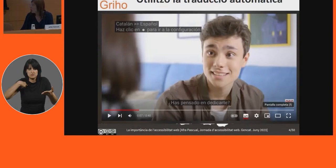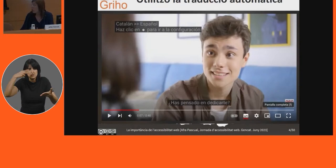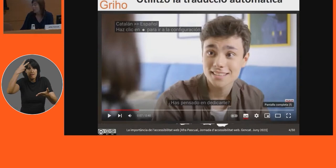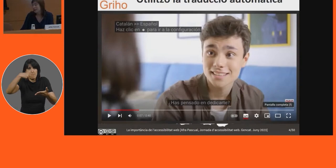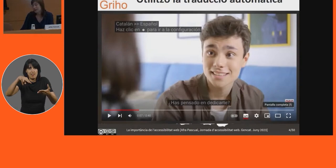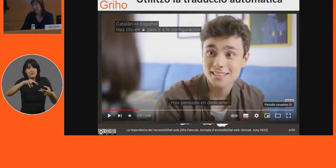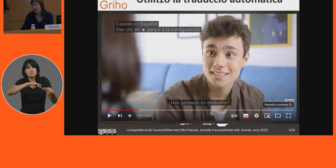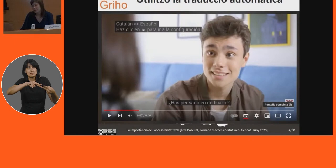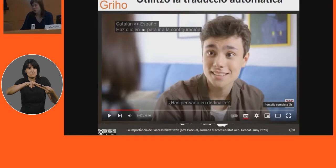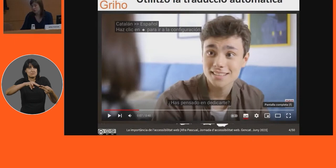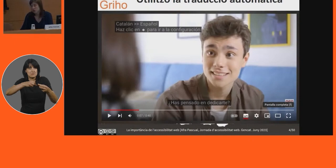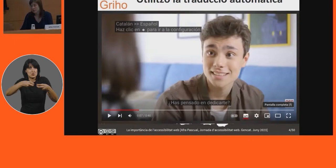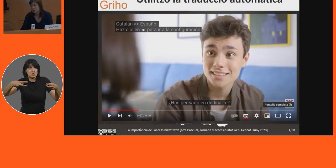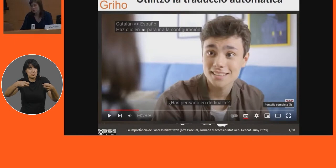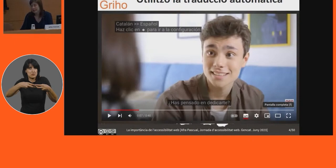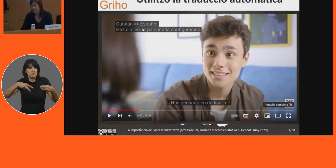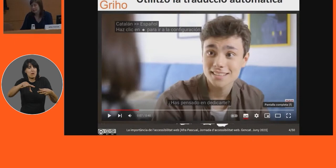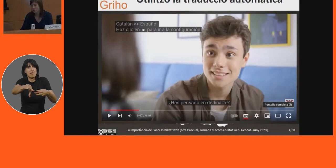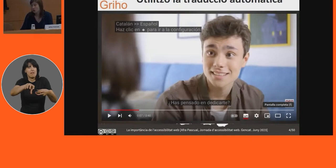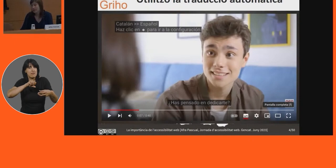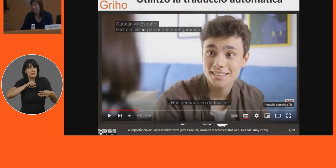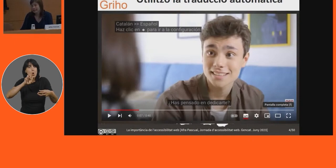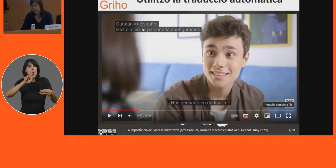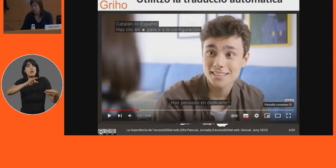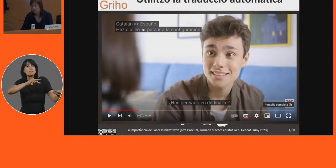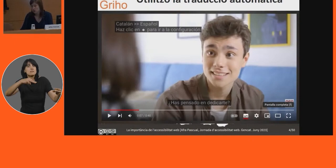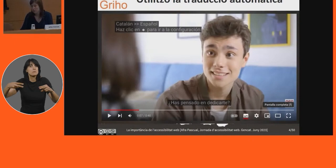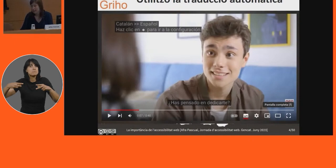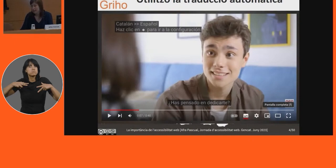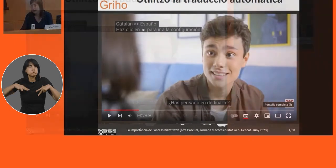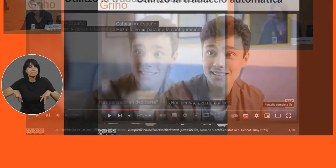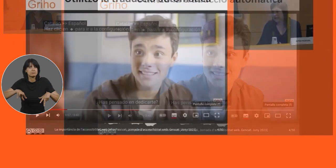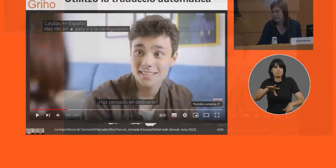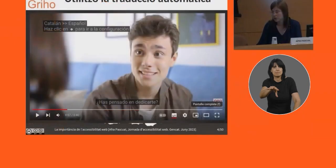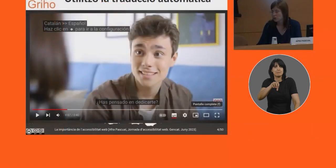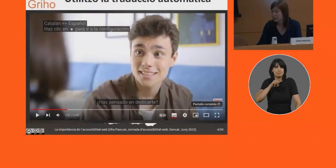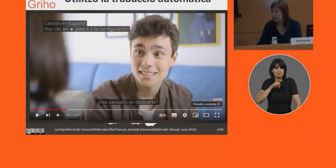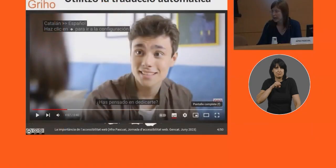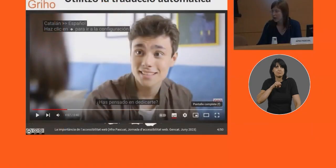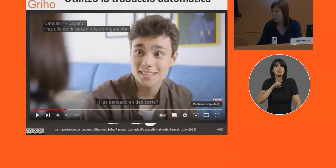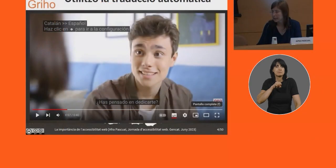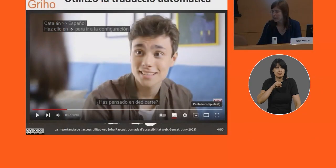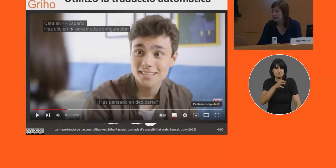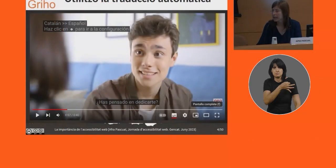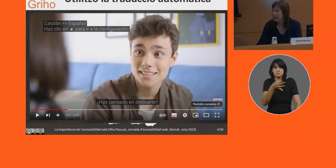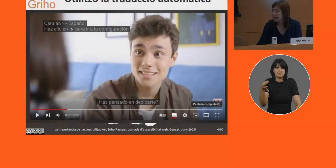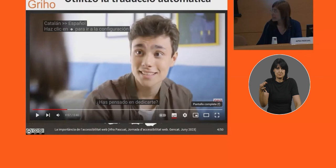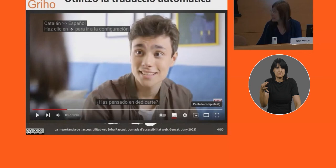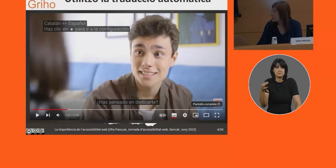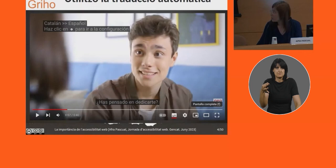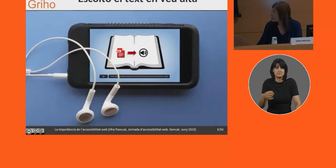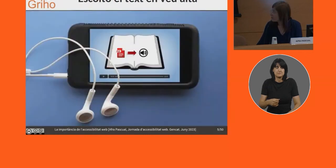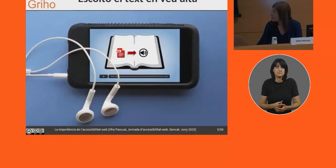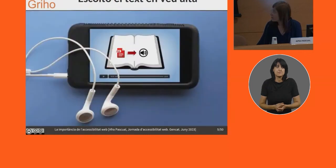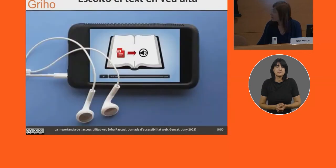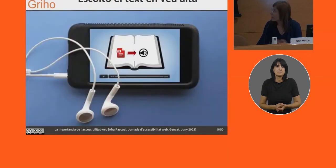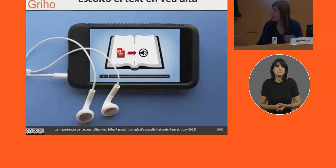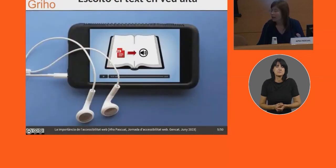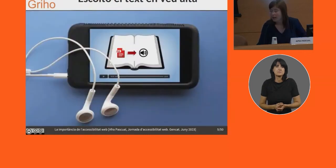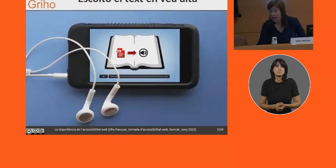llavors o bé amb el subtitulat m'ajuda a entendre o bé la traducció automàtica encara m'ajuda més a comprendre el que s'hi diu.